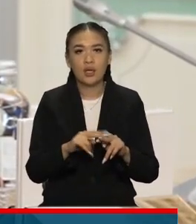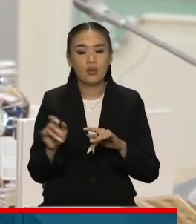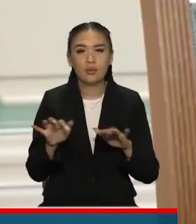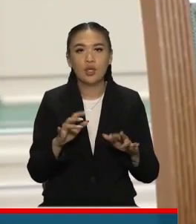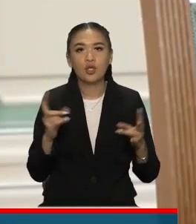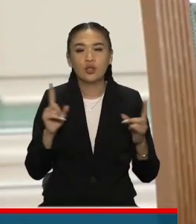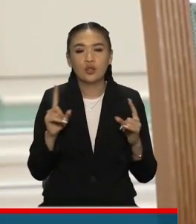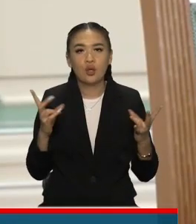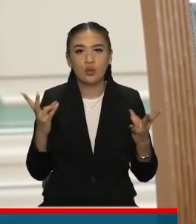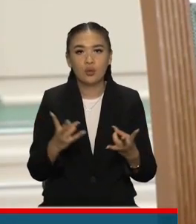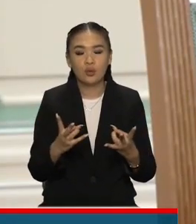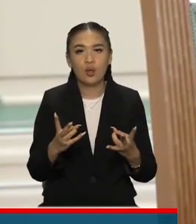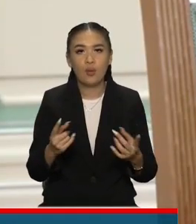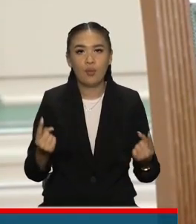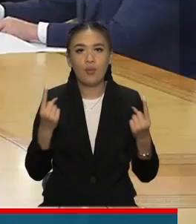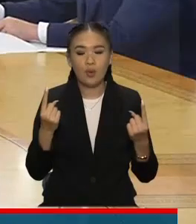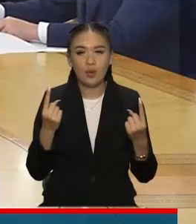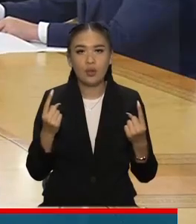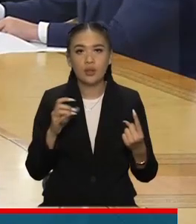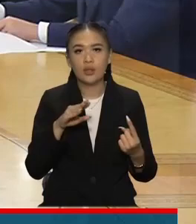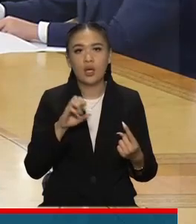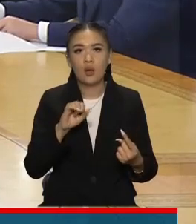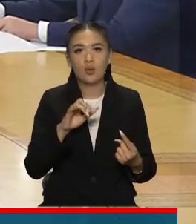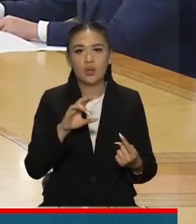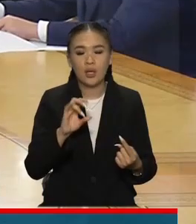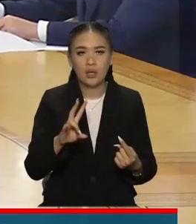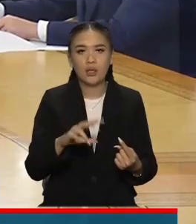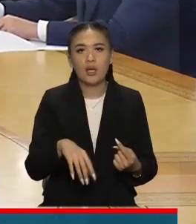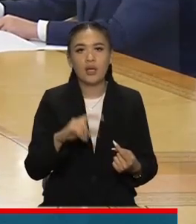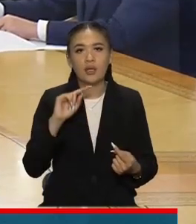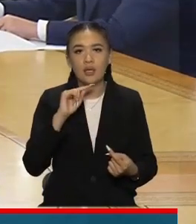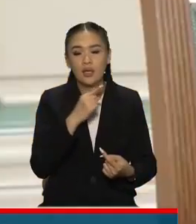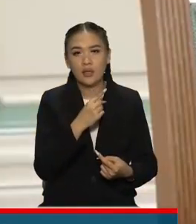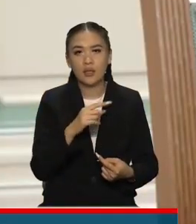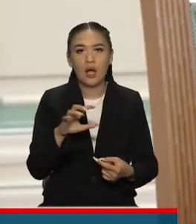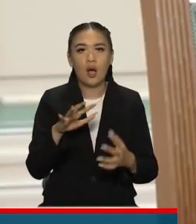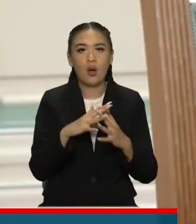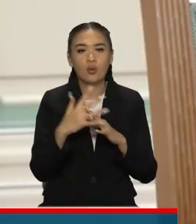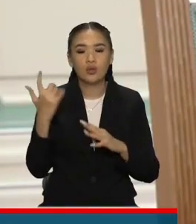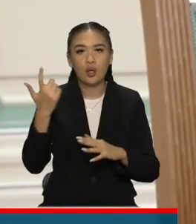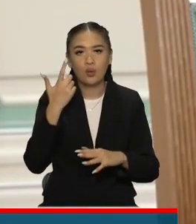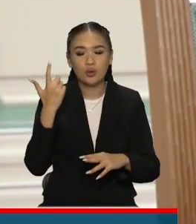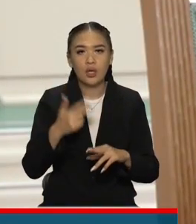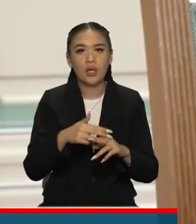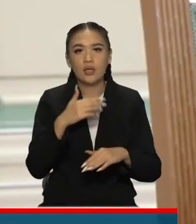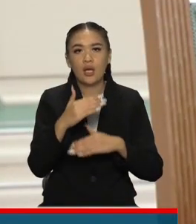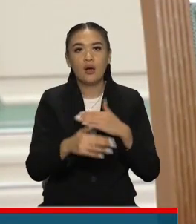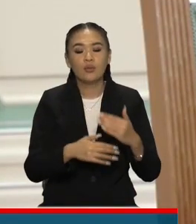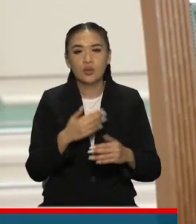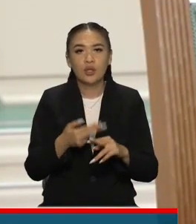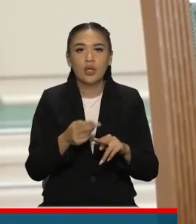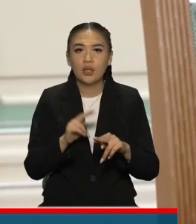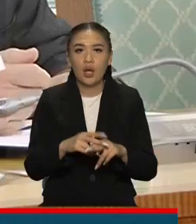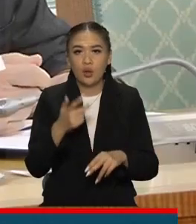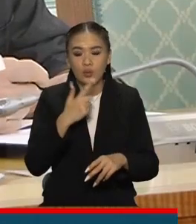үшін әлеуетіміз мол. Тау-кен, энергетика, ауыл шаруашылығы, туризм және инфрақұрылымдық даму салаларындағы